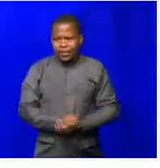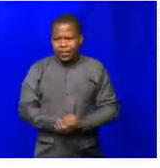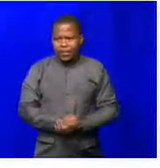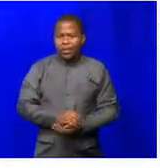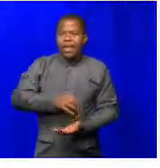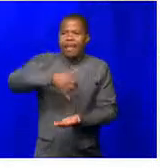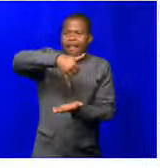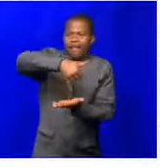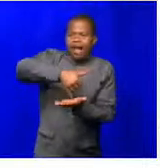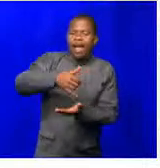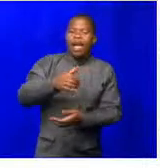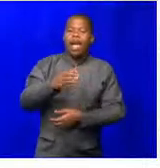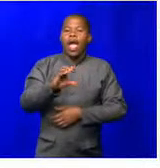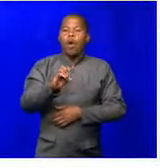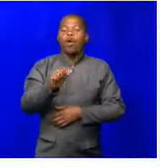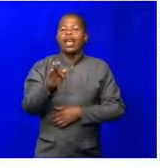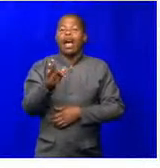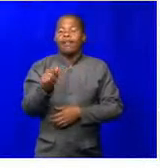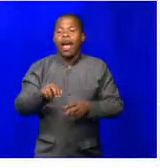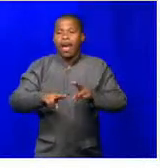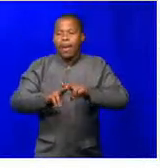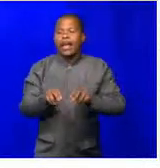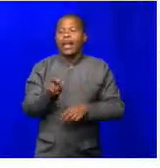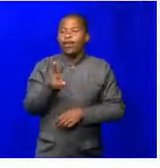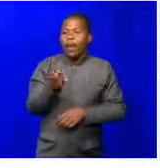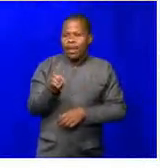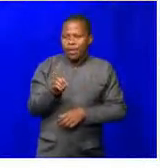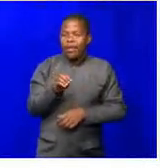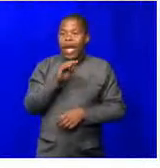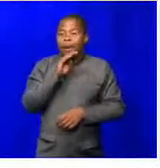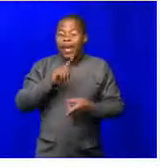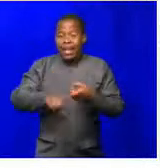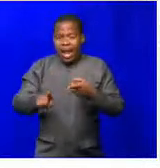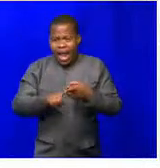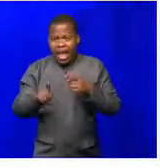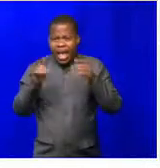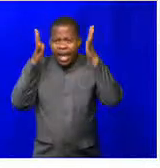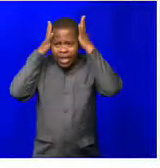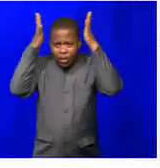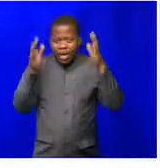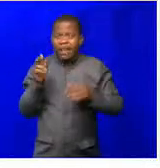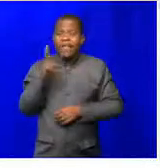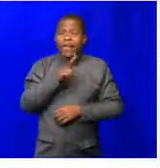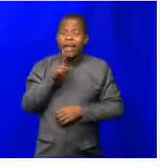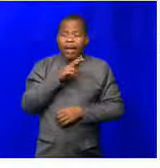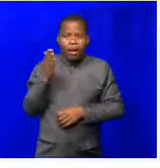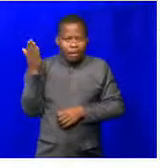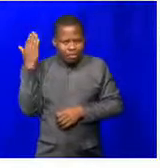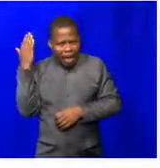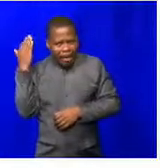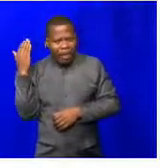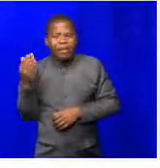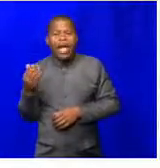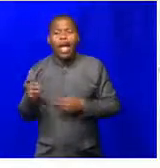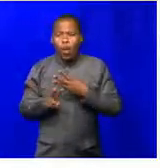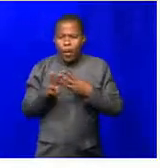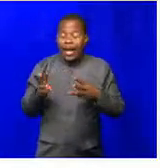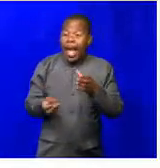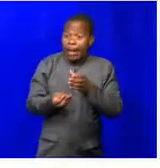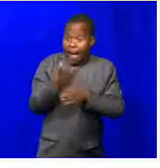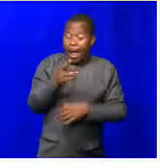ye COSAFA yabadlali abangaphansi kweminyaka lemashumi lamabili lebeyidlalelwa kuleli eqala ngalesihlanu evikini leliphelile ifike emaphethelweni